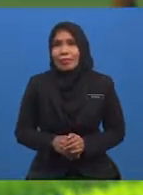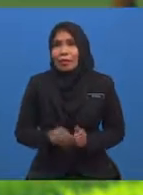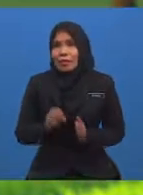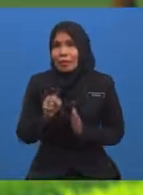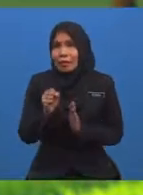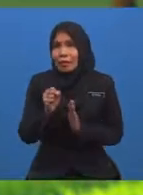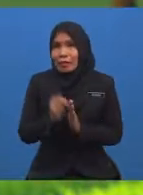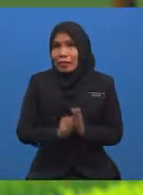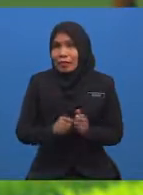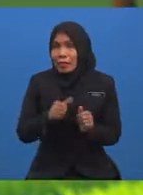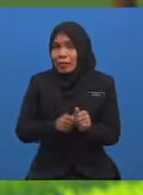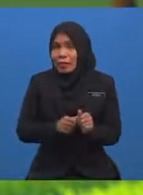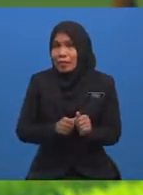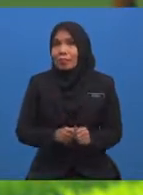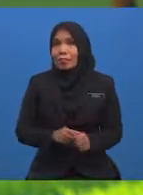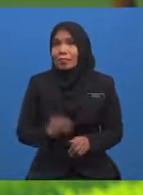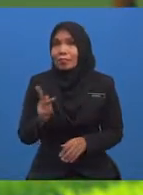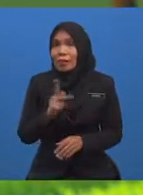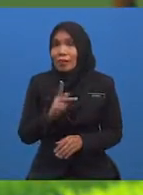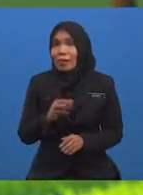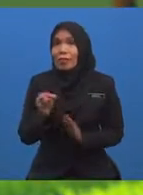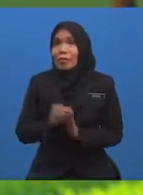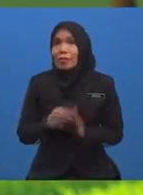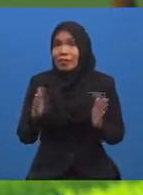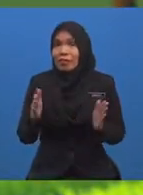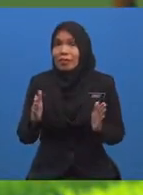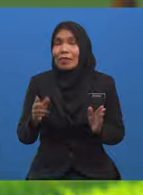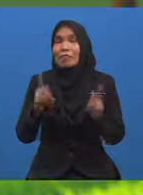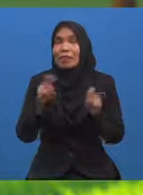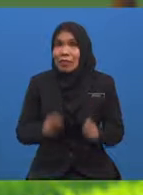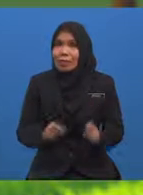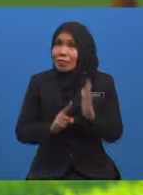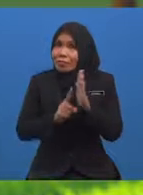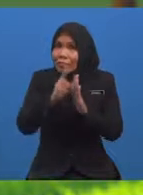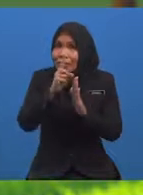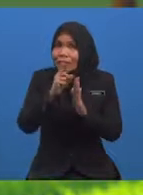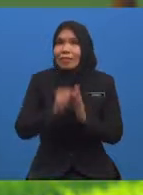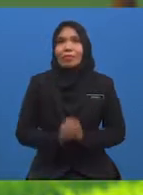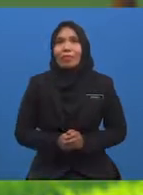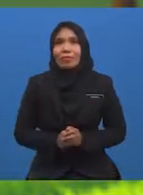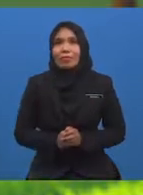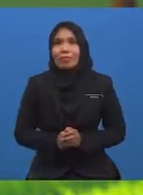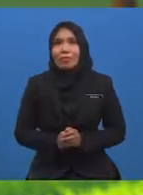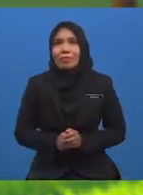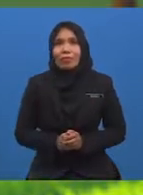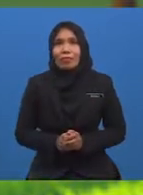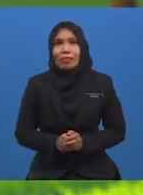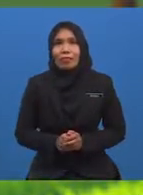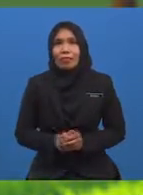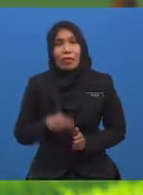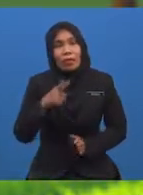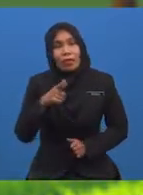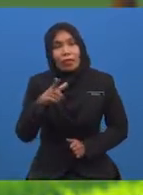membesar pasti akan menjadi tinggi kan? Ha, semakin lama